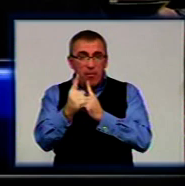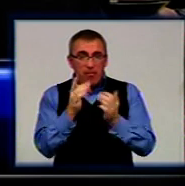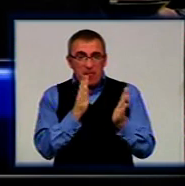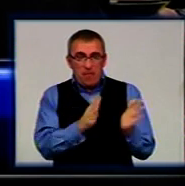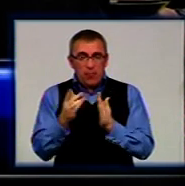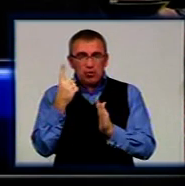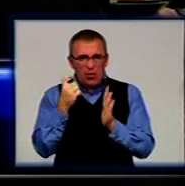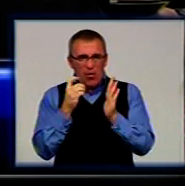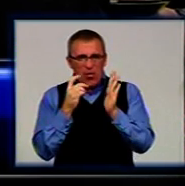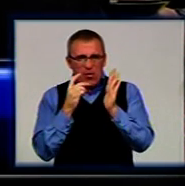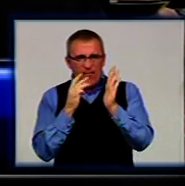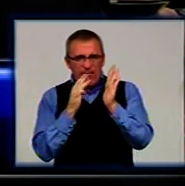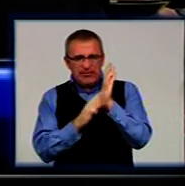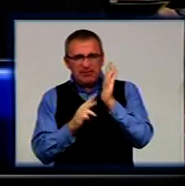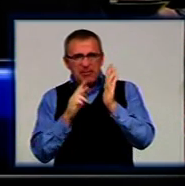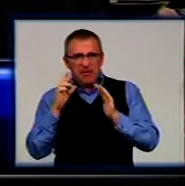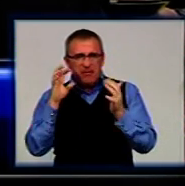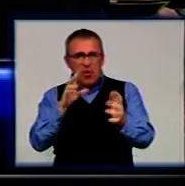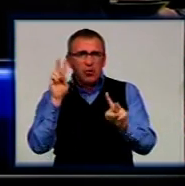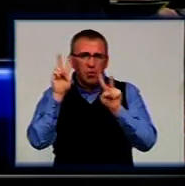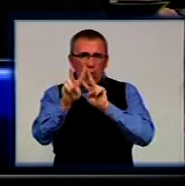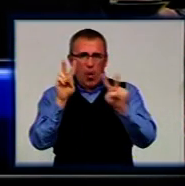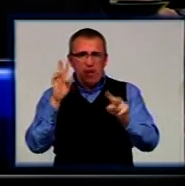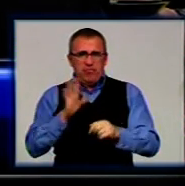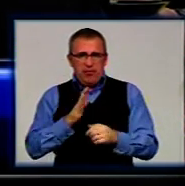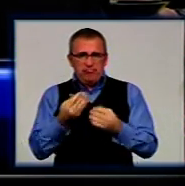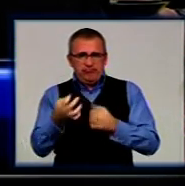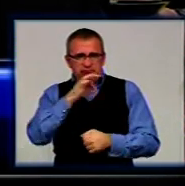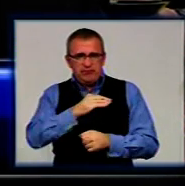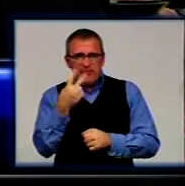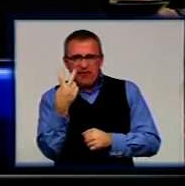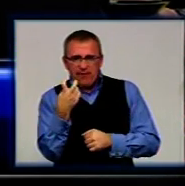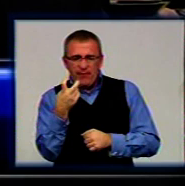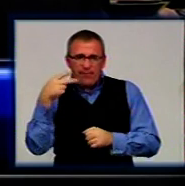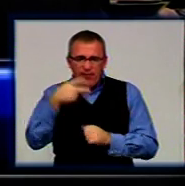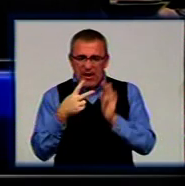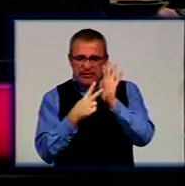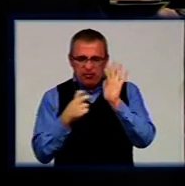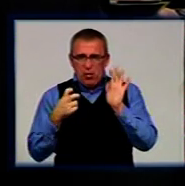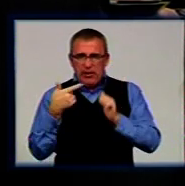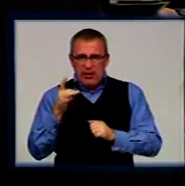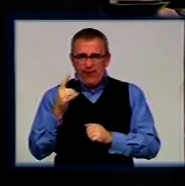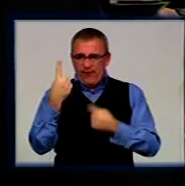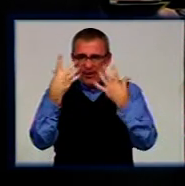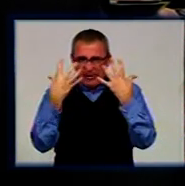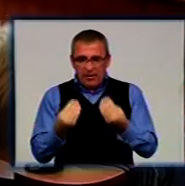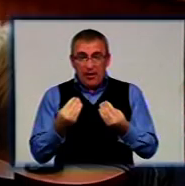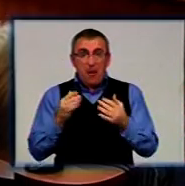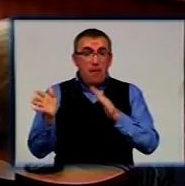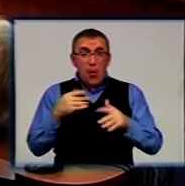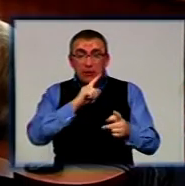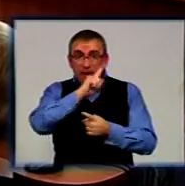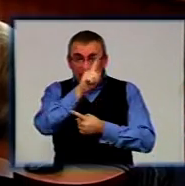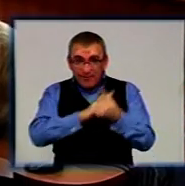порядка 170 машин в день їздило, виручка тролейбусного парку була порядка 2700 гривень в день. Після реформи